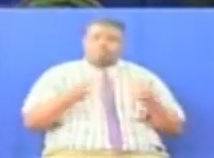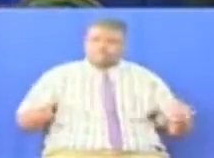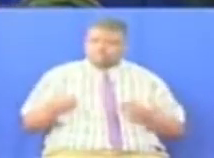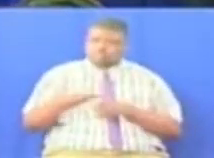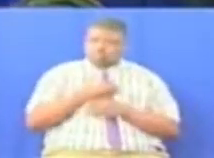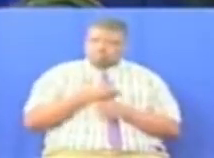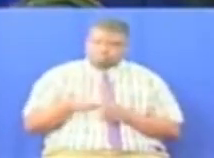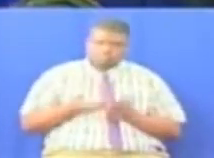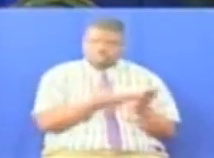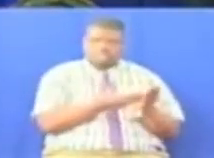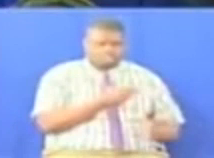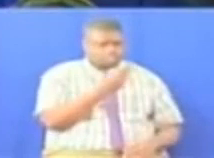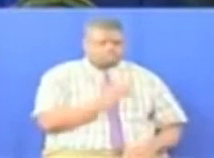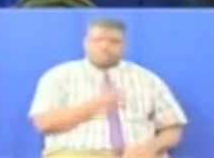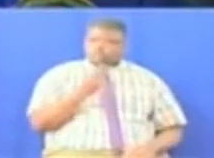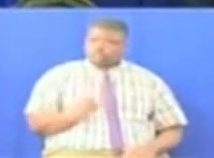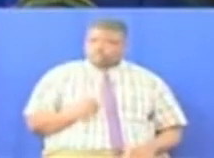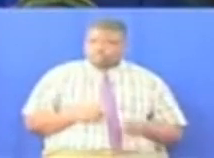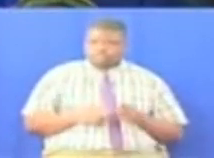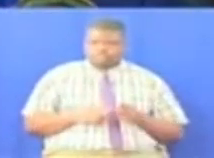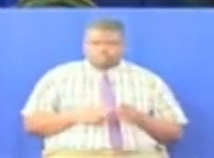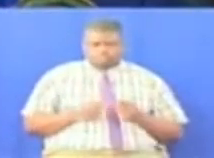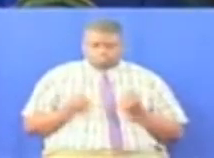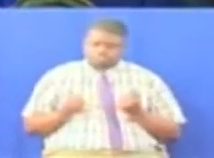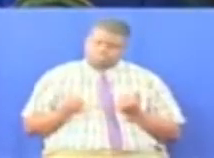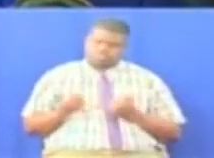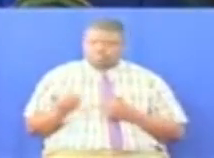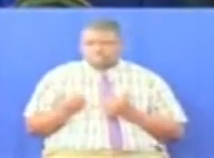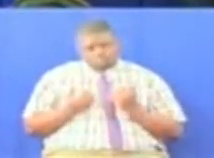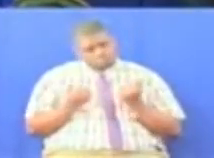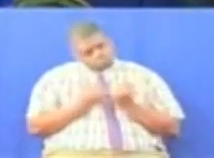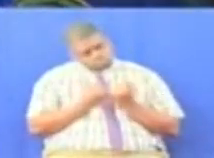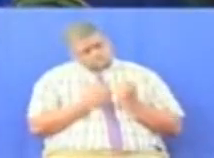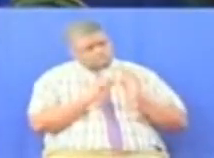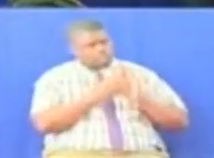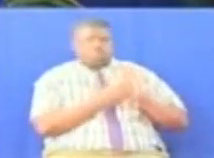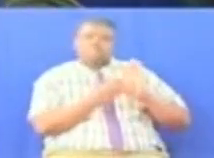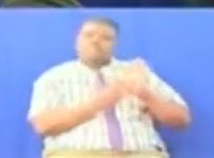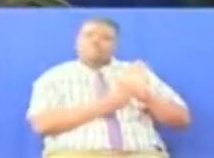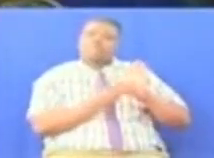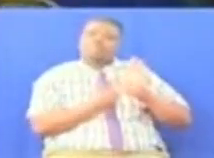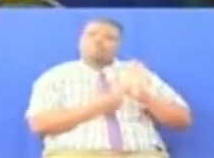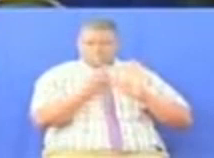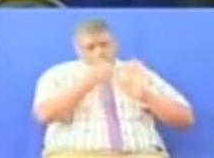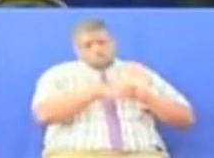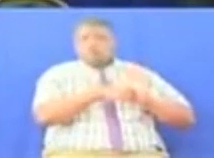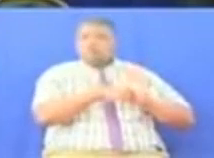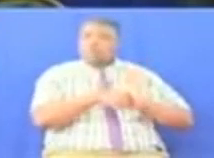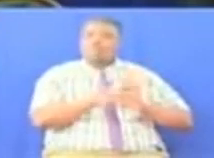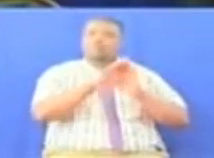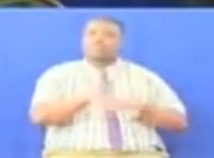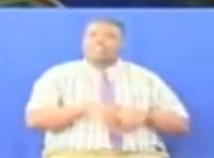wa mwaka 2020. Unatungwa chini ya kanuni ya 86, kanuni ndogo ya 6 ya kanuni za kudumu za bunge. Mheshimiwa